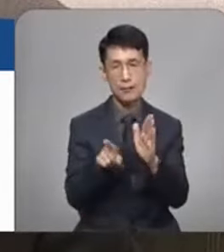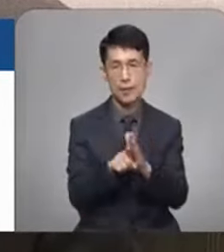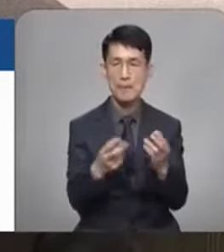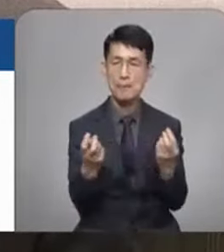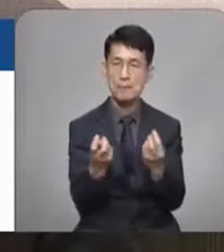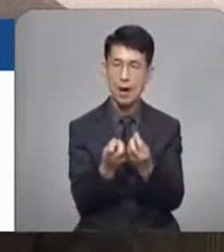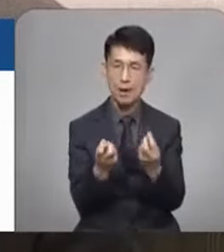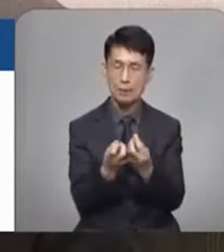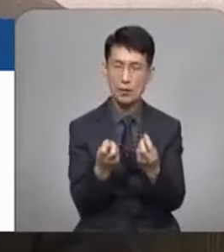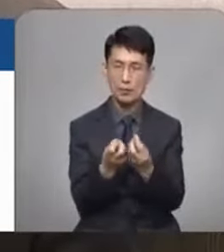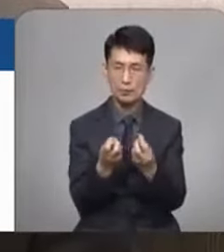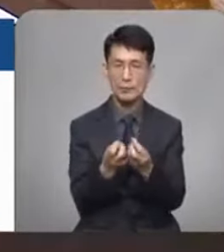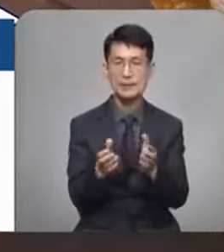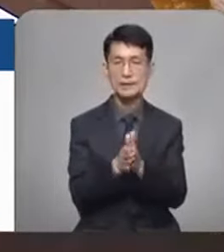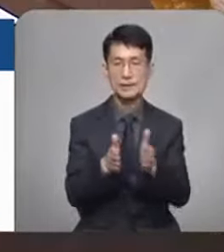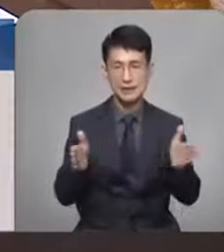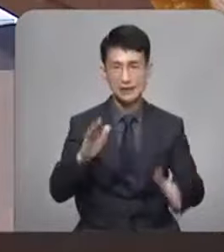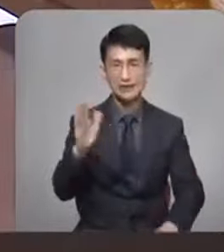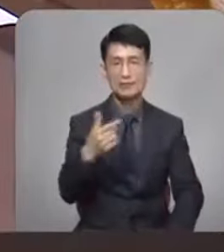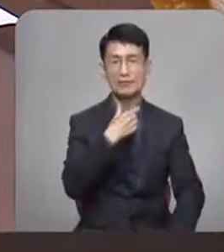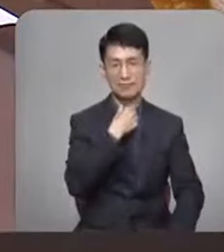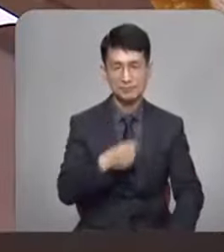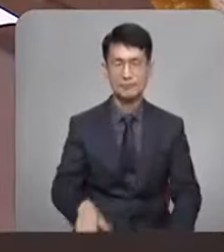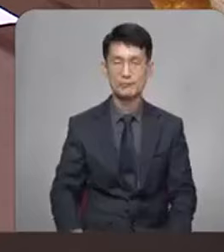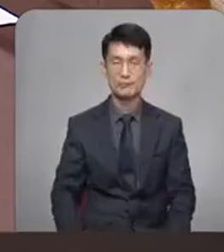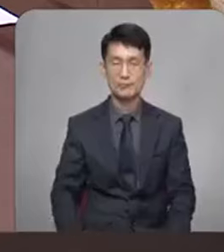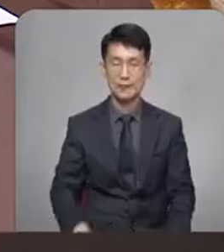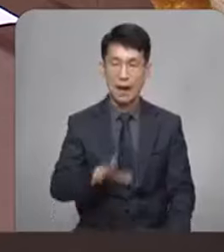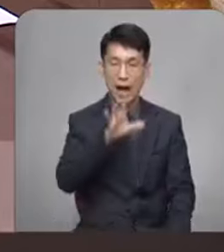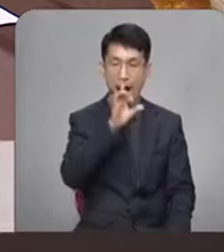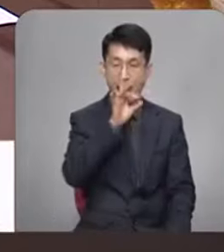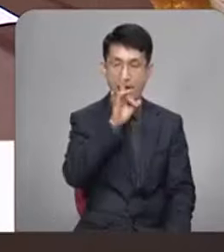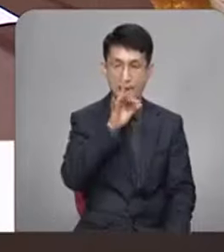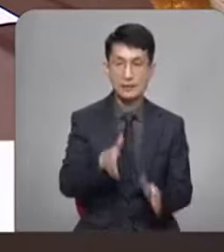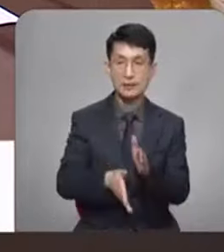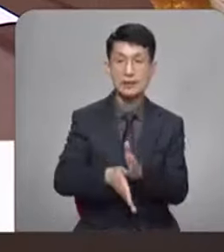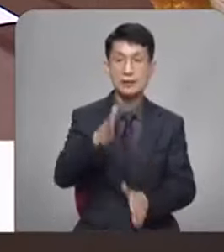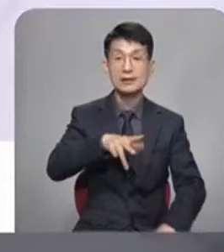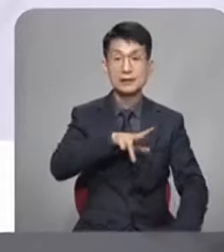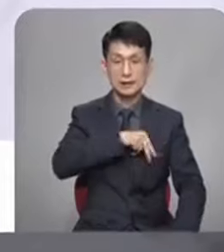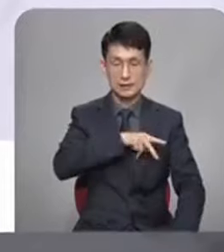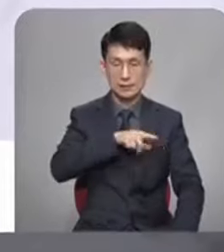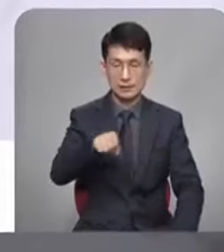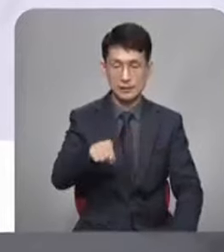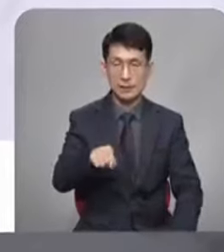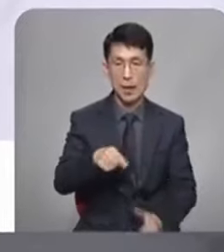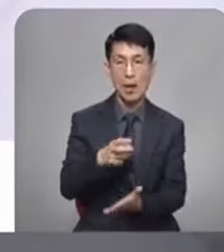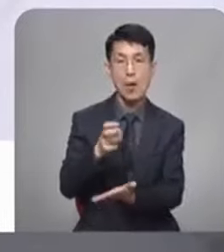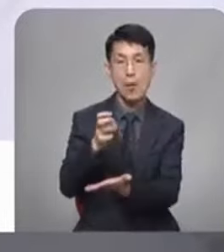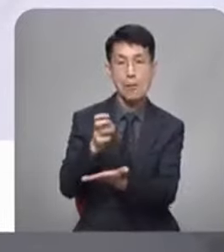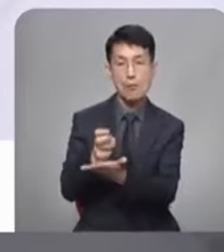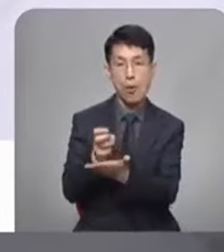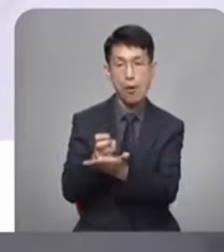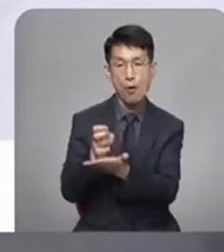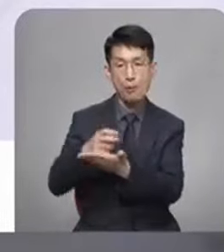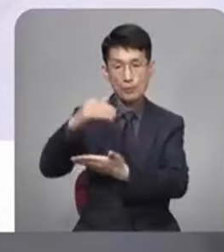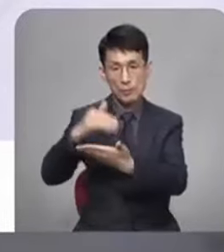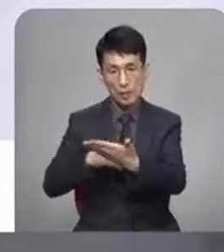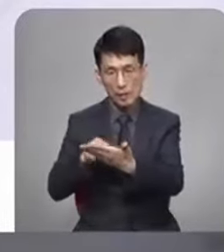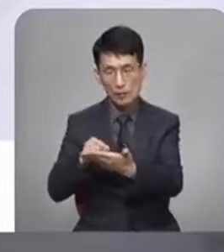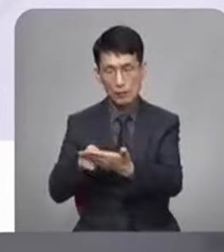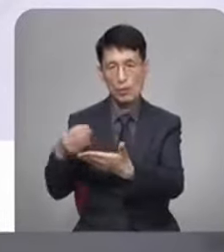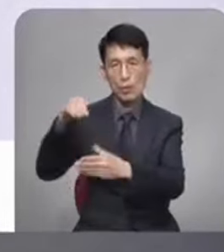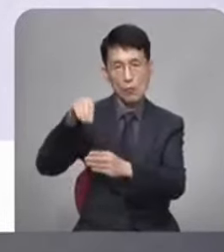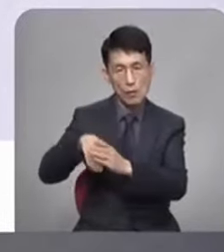수 있는 계기가 됐으면 좋겠습니다 강릉 시회는 야간과 휴일 어린이 진료 병의원을 지원할 수 있도록 하는